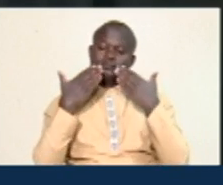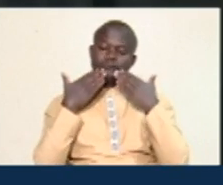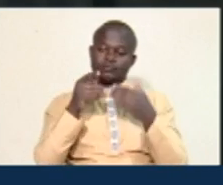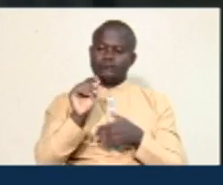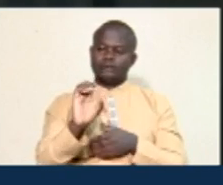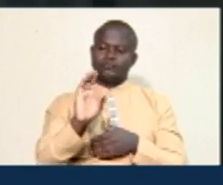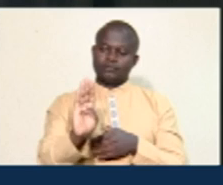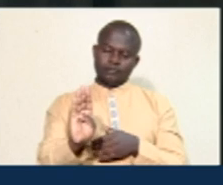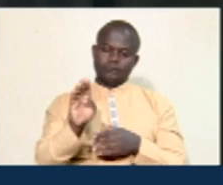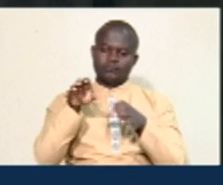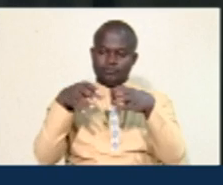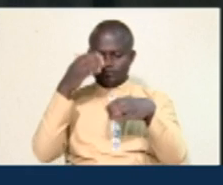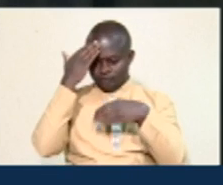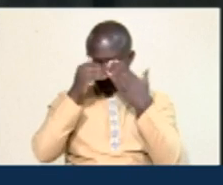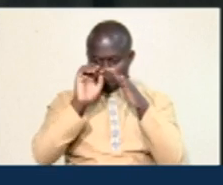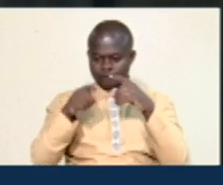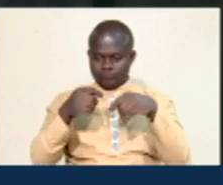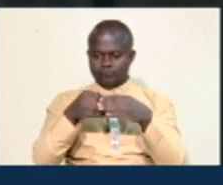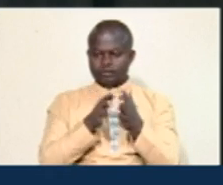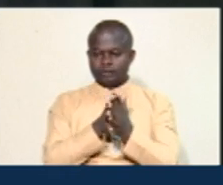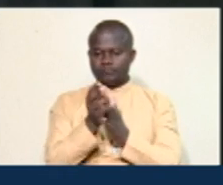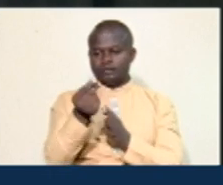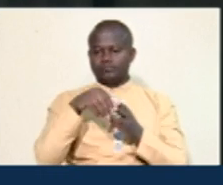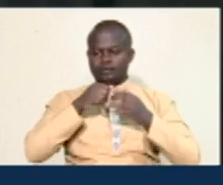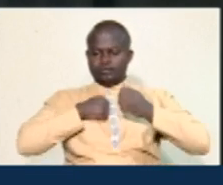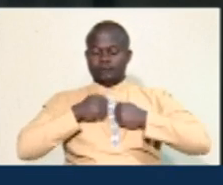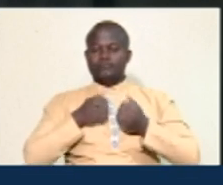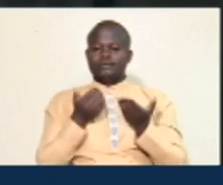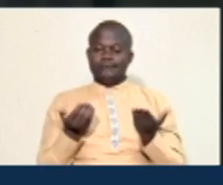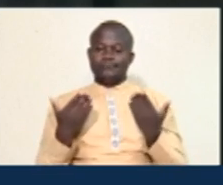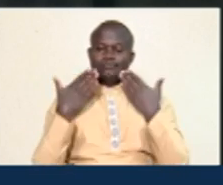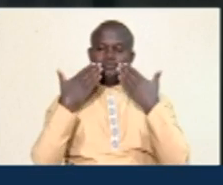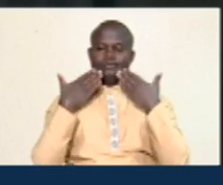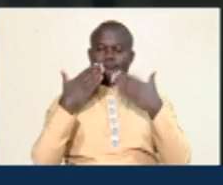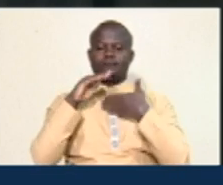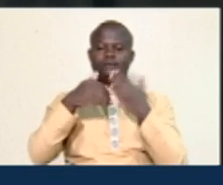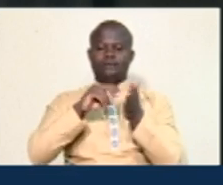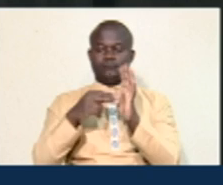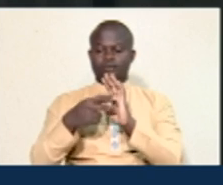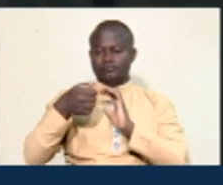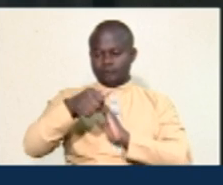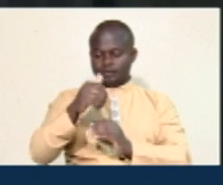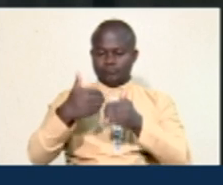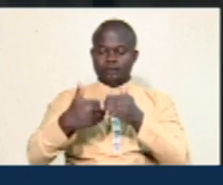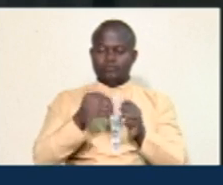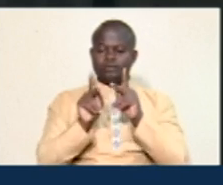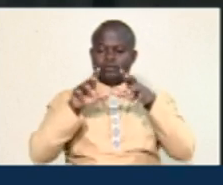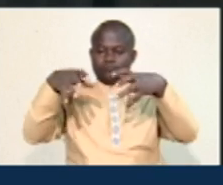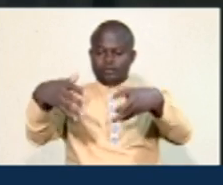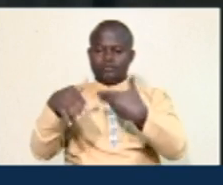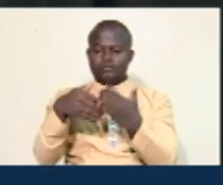KCB Group kuko bakomeje gushora imari mu Rwanda. Turishimira imishinga yabo iyo kwegereza